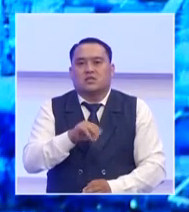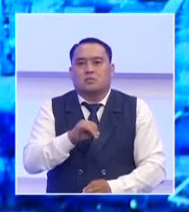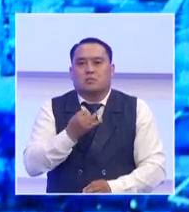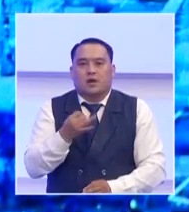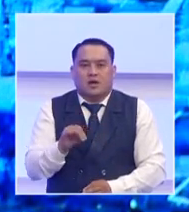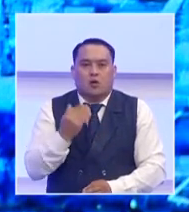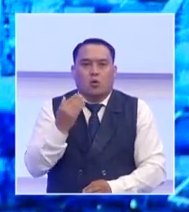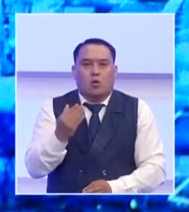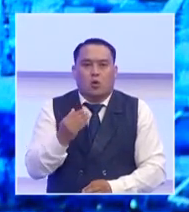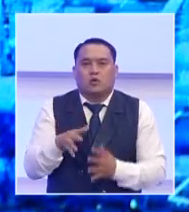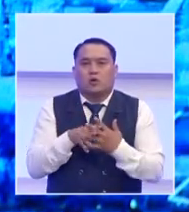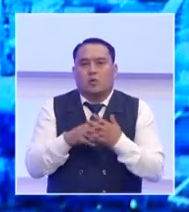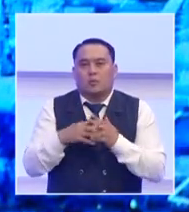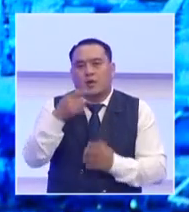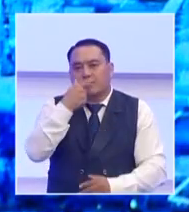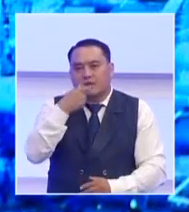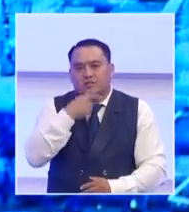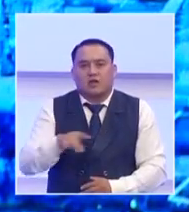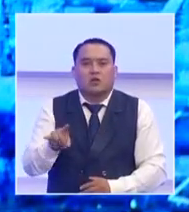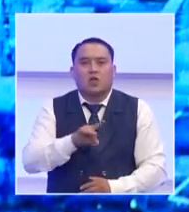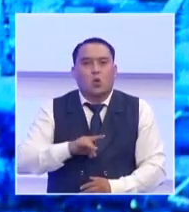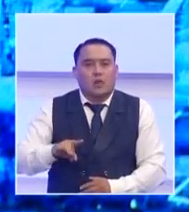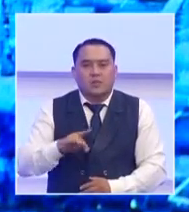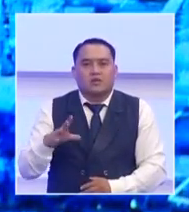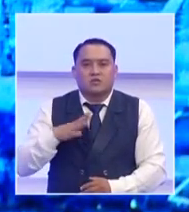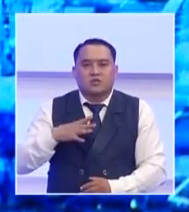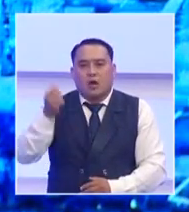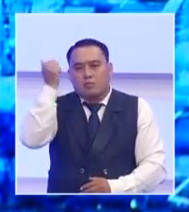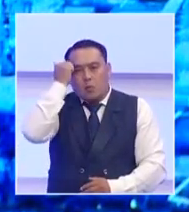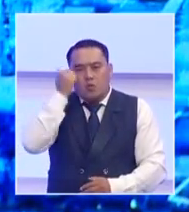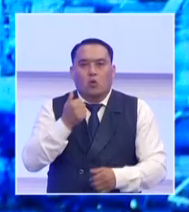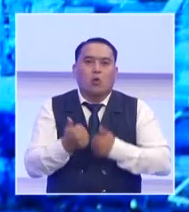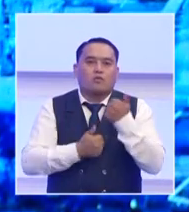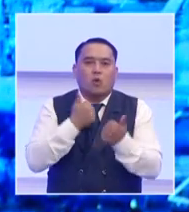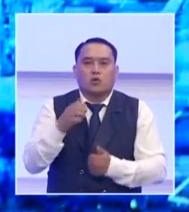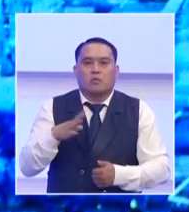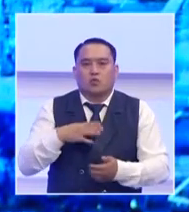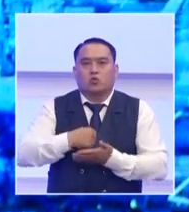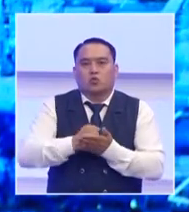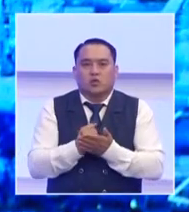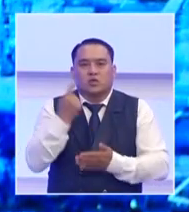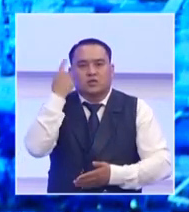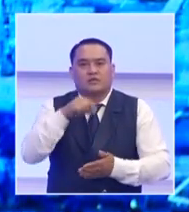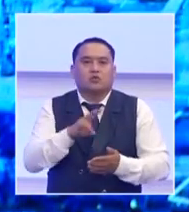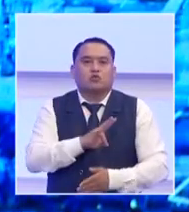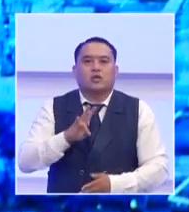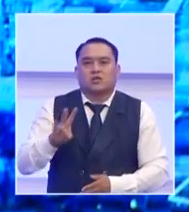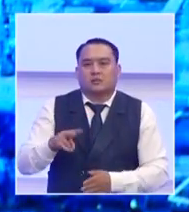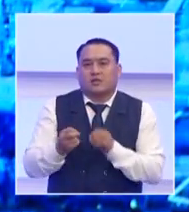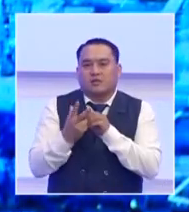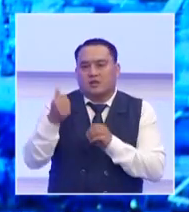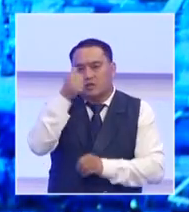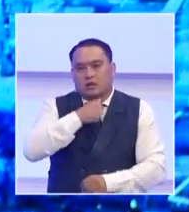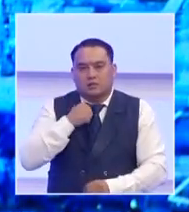мухаммед беково из села конор линтон кировского района напомним конкурс мере лед посев был учрежден по инициативе нурсултана